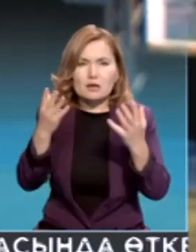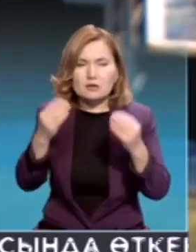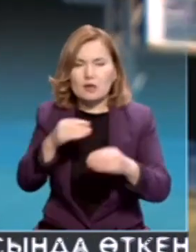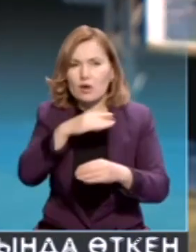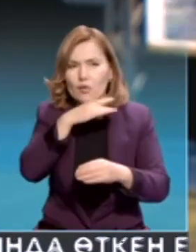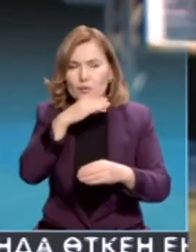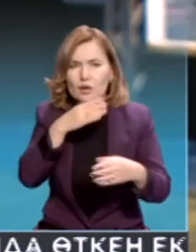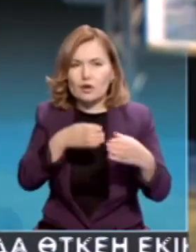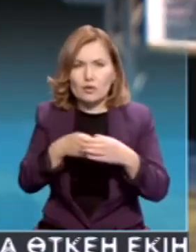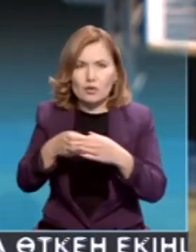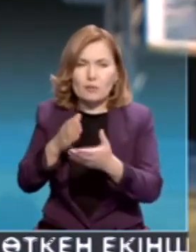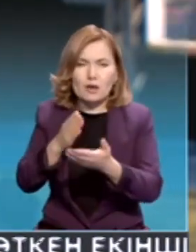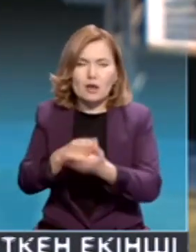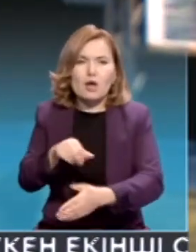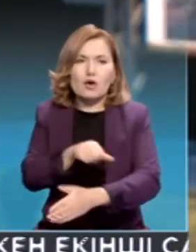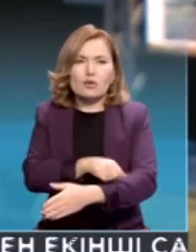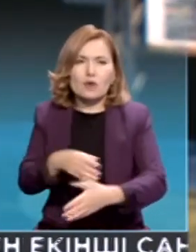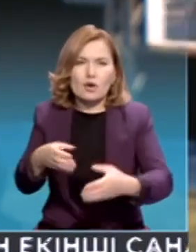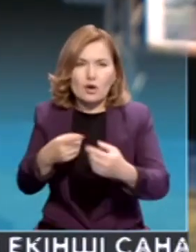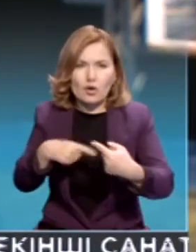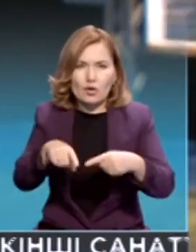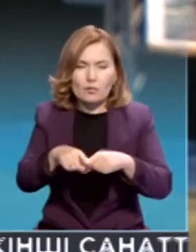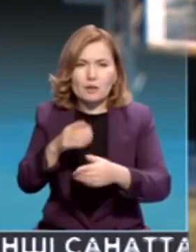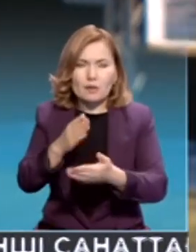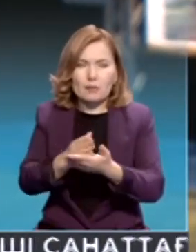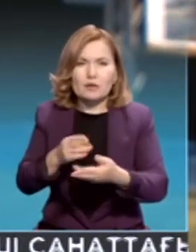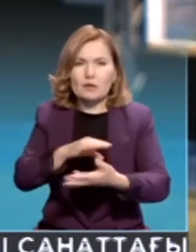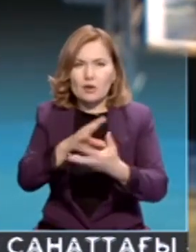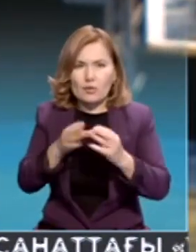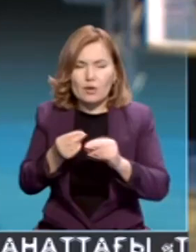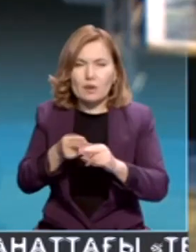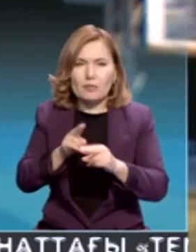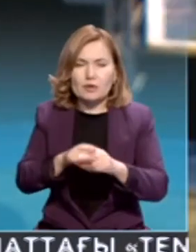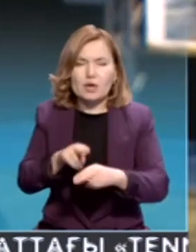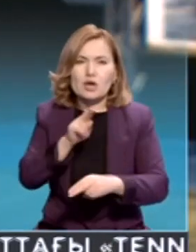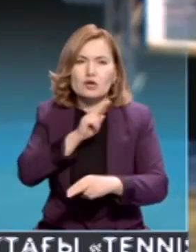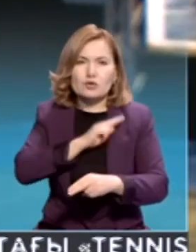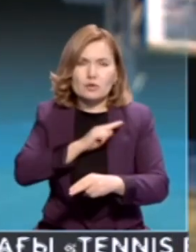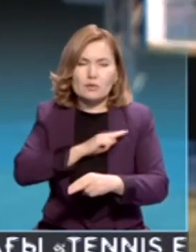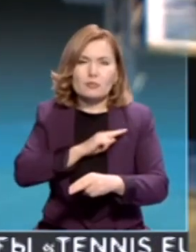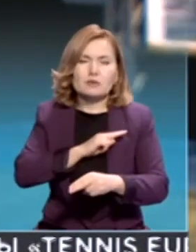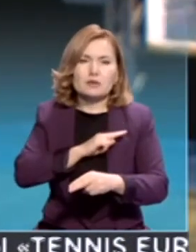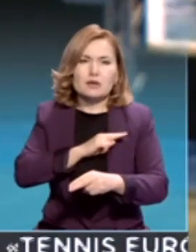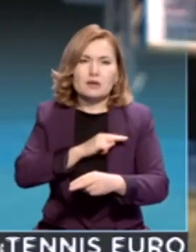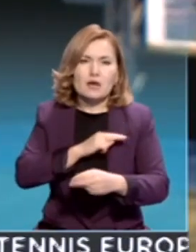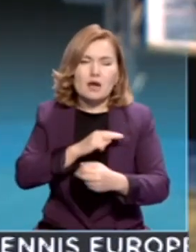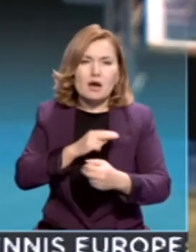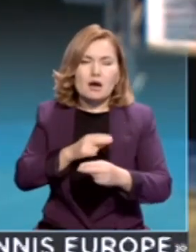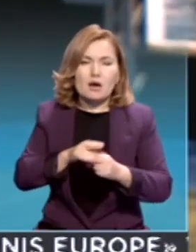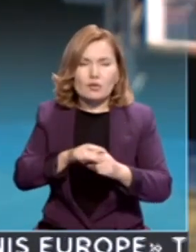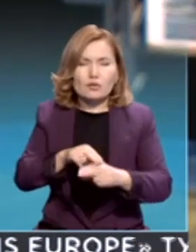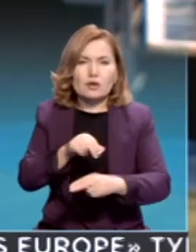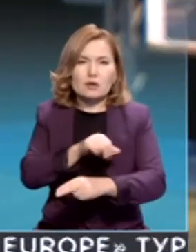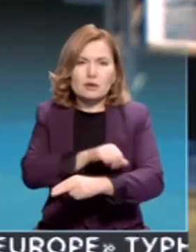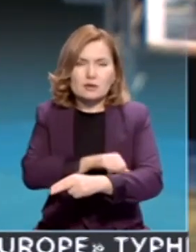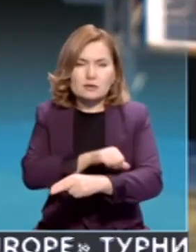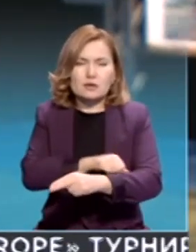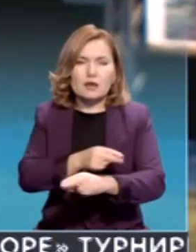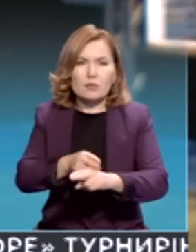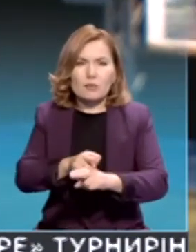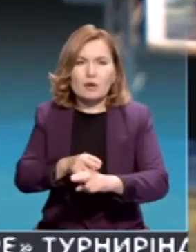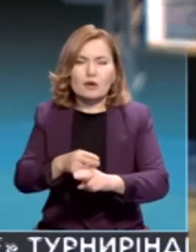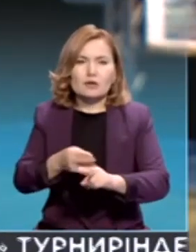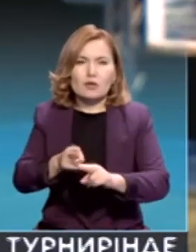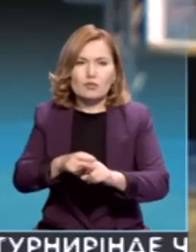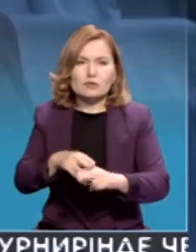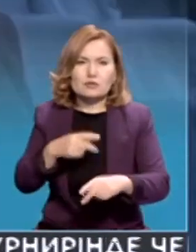ұйымдар бар ғой, нашақорлыққа қарсы вот жұмыс істеп жатқан. Сол ұйымдар одан да бетер өз жұмысын нығайтса, нашақорлық алдыңғы заманда жоқ